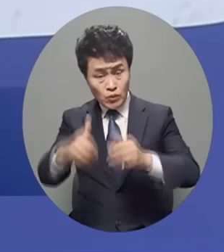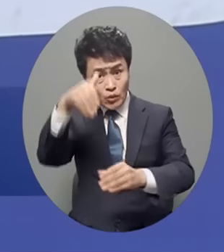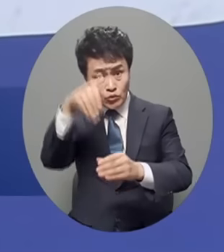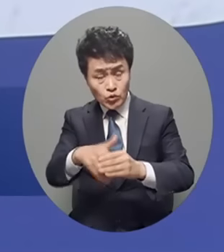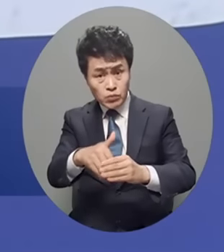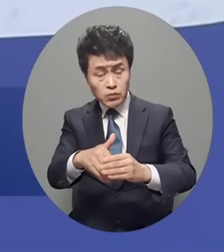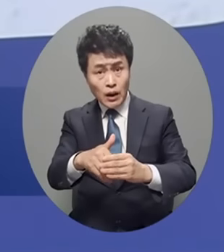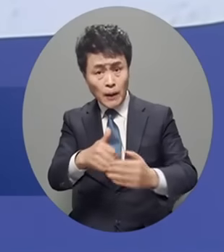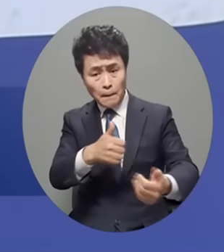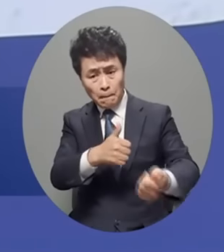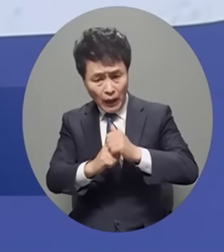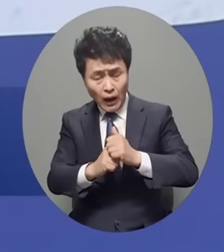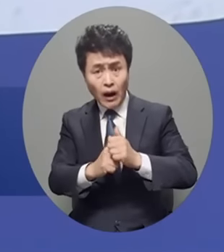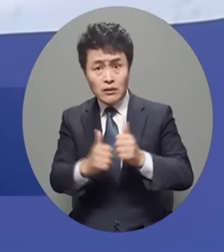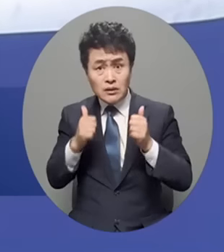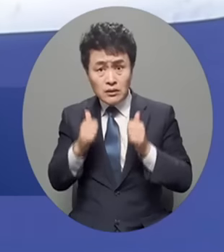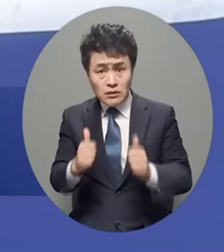심판했음에도